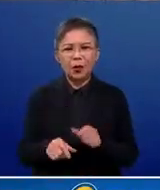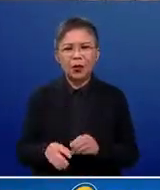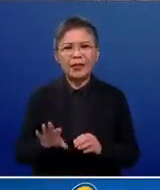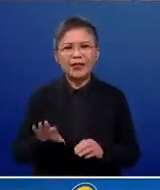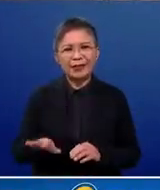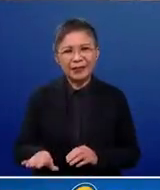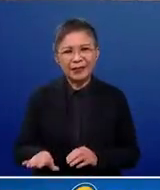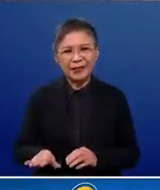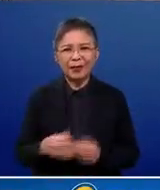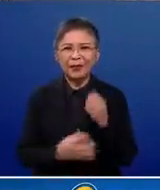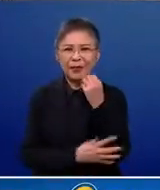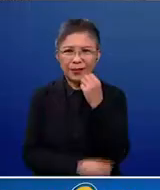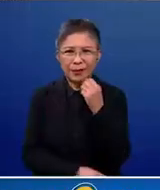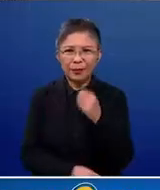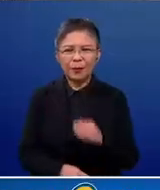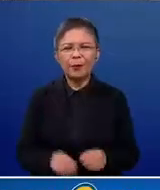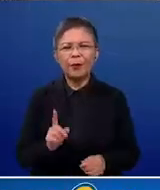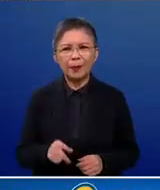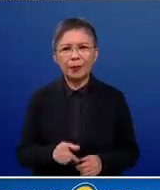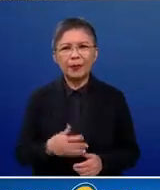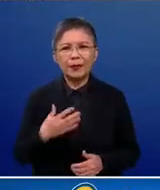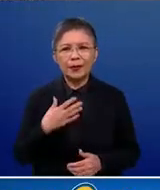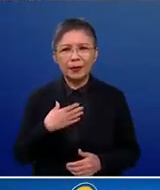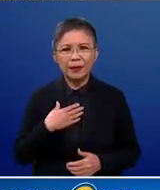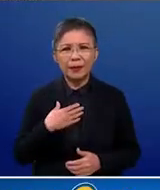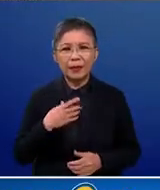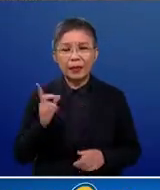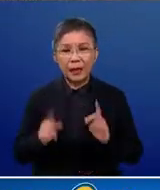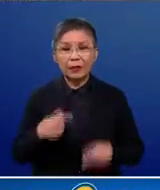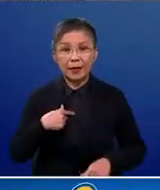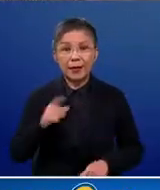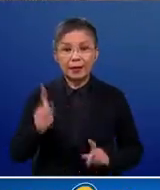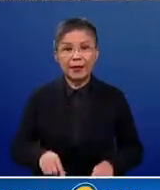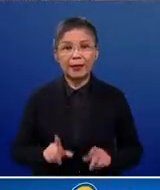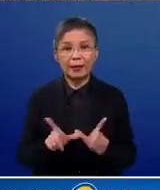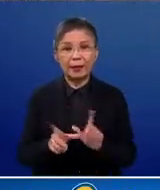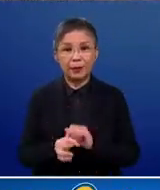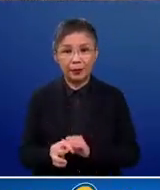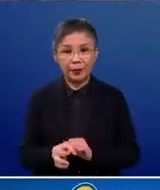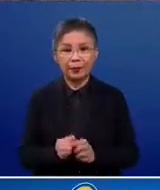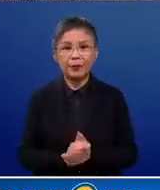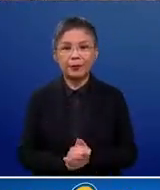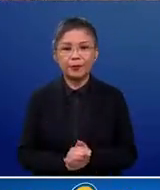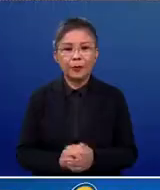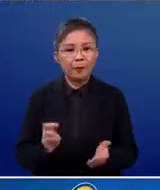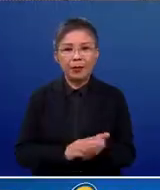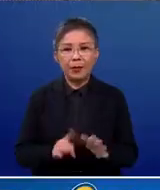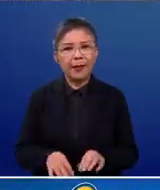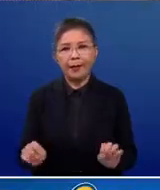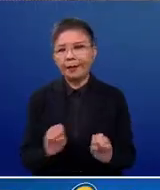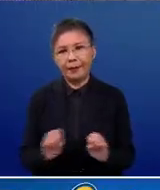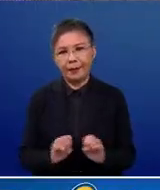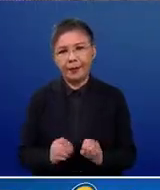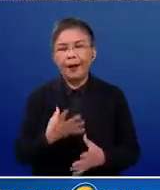satu memang saya sebagaimana nanti jadi wali kota, tidak ada lagi hal yang seperti ini akan